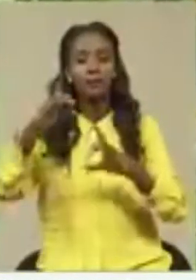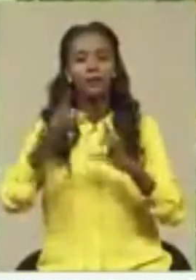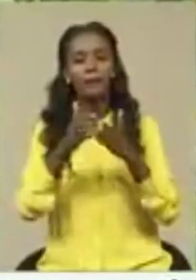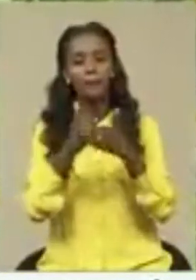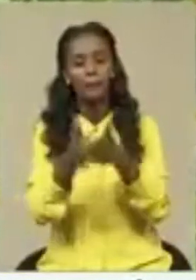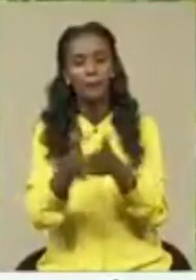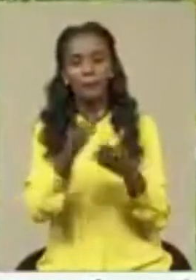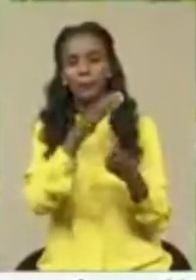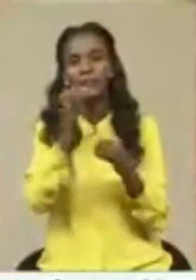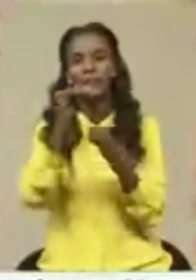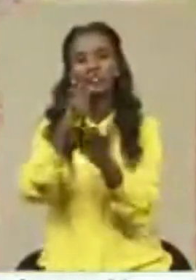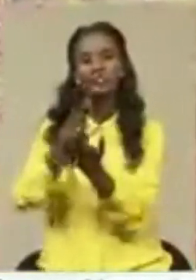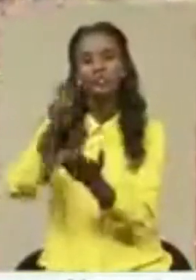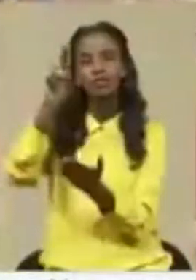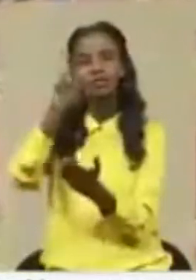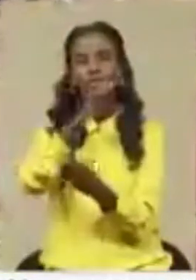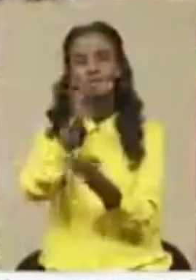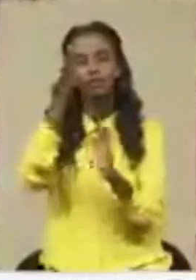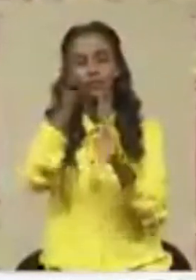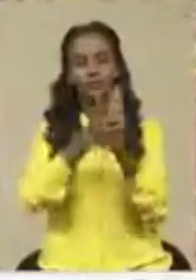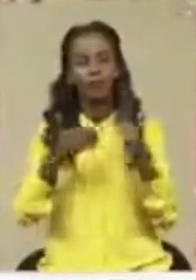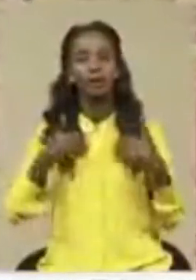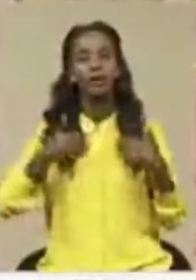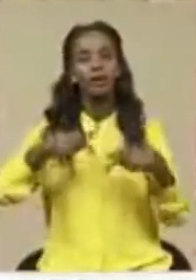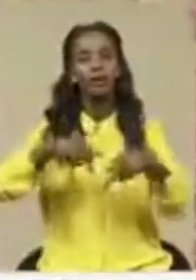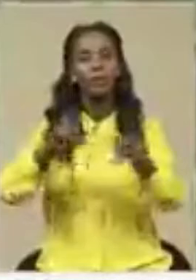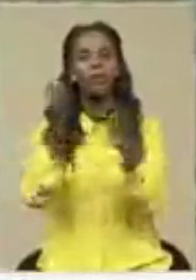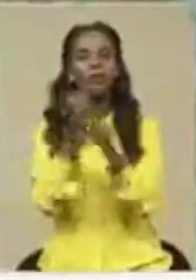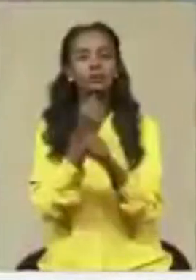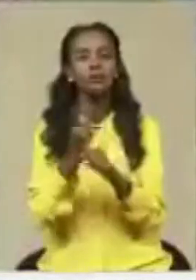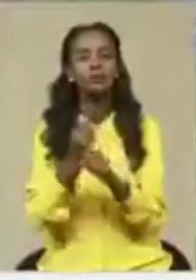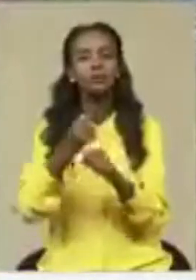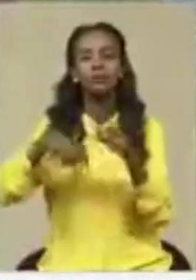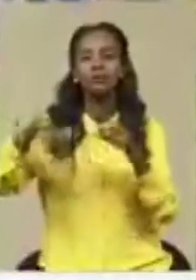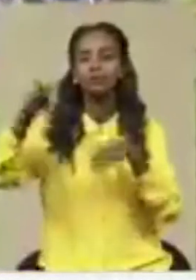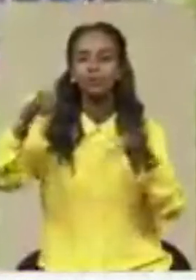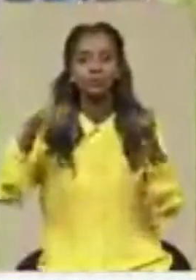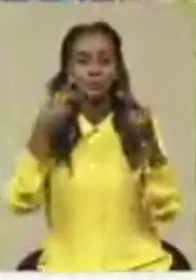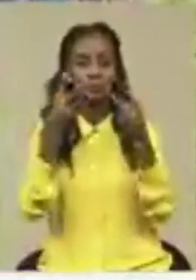አመራሮች በዩኒቨርሲቲው እየተከናወኑ ያሉ የግብርና ስራዎችንም ተዘዋውሮ ጎብኝተዋል።